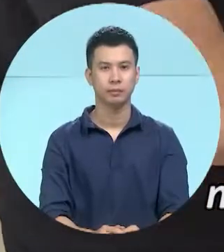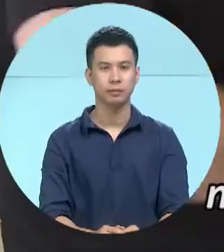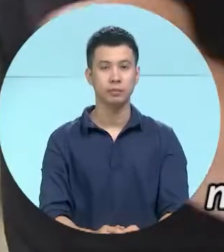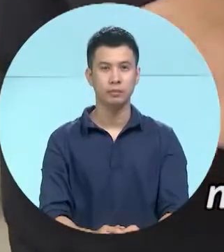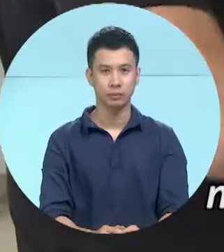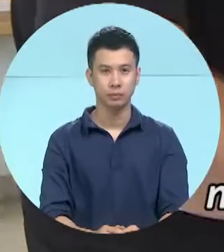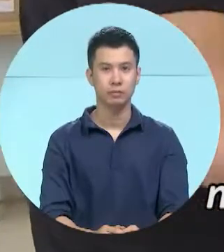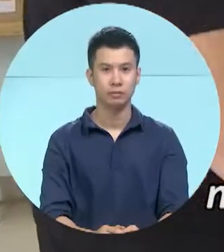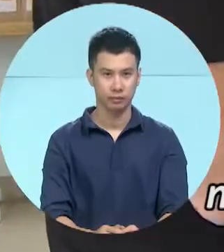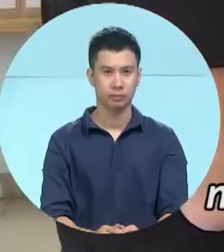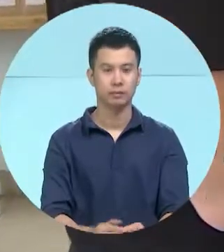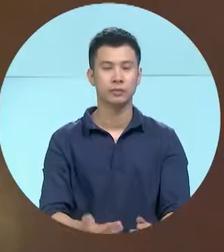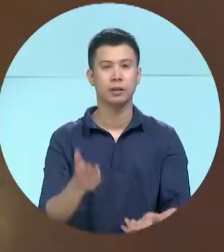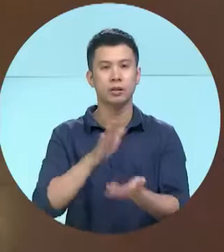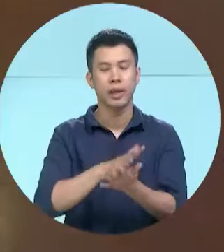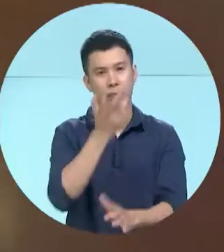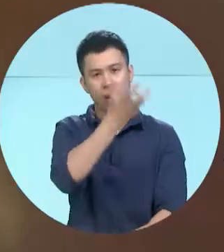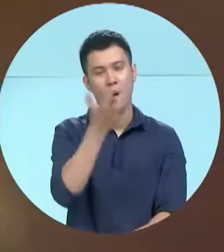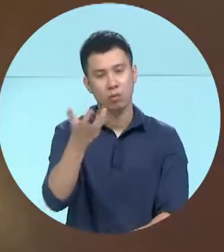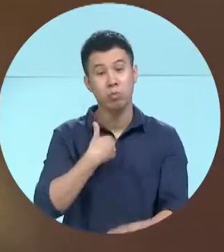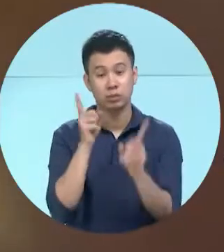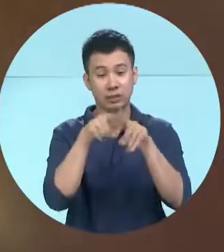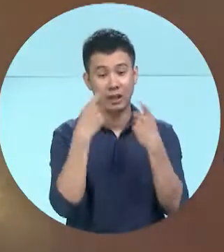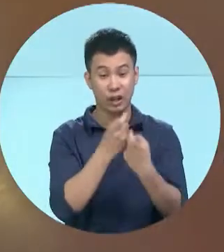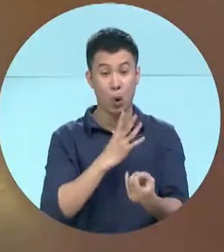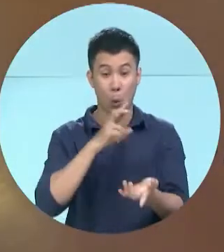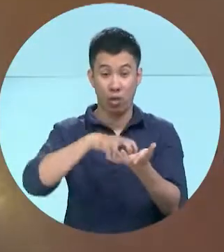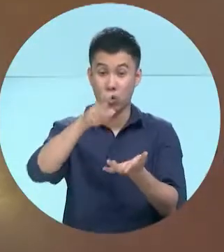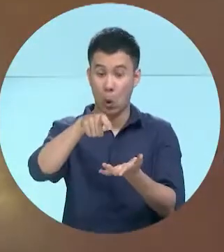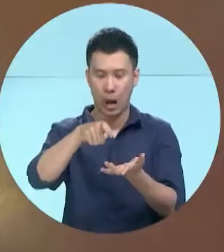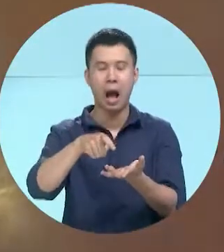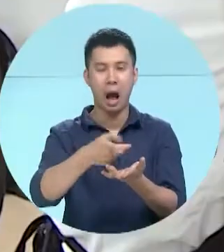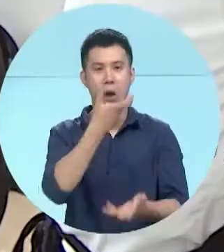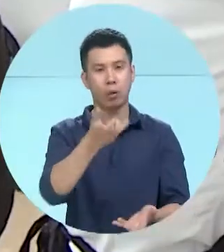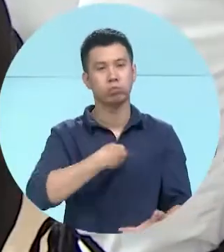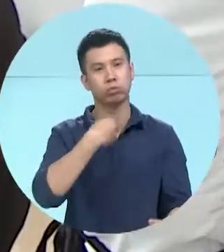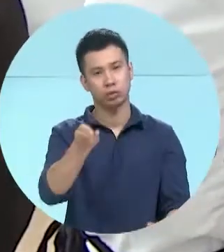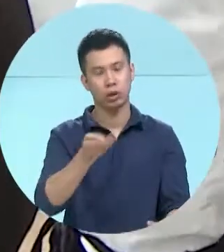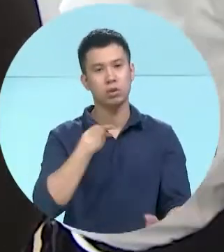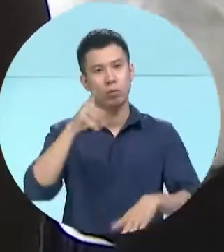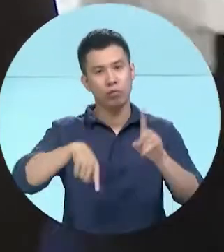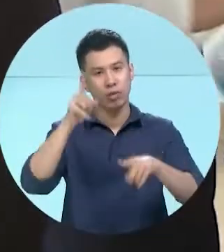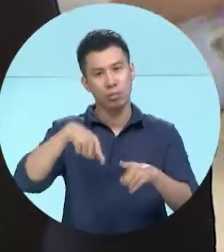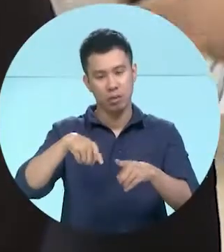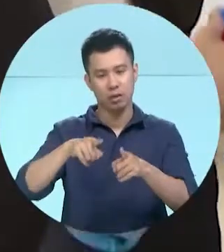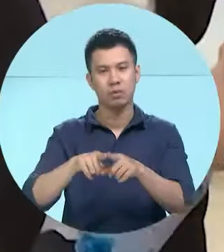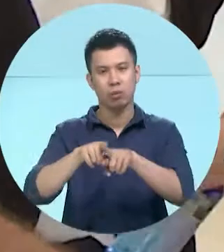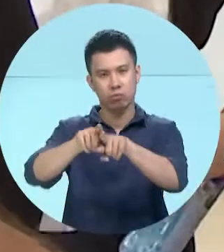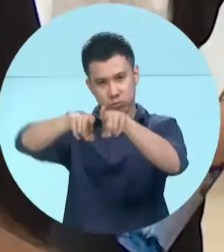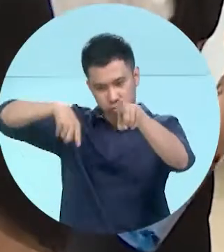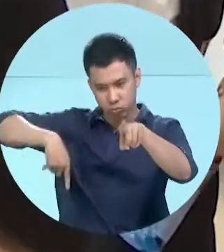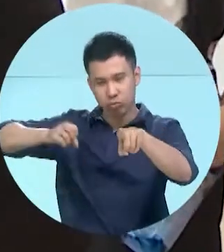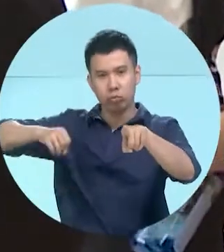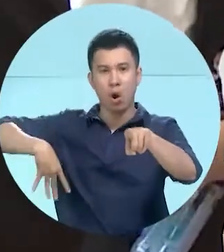have work and to have a meaningful life. We want to see community developed and maybe feel some shame about